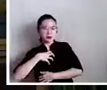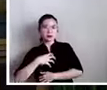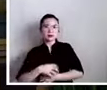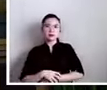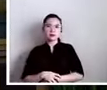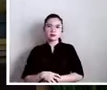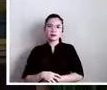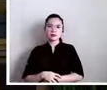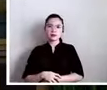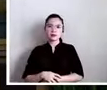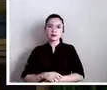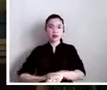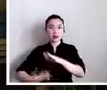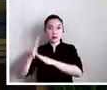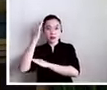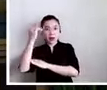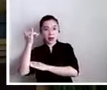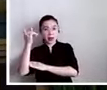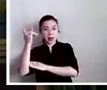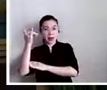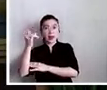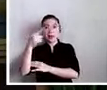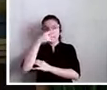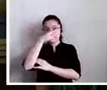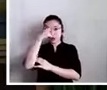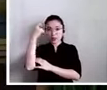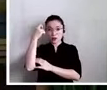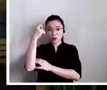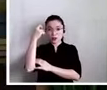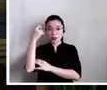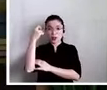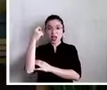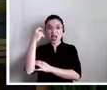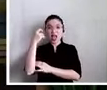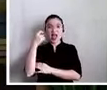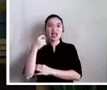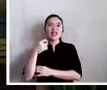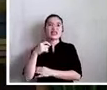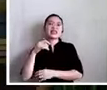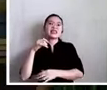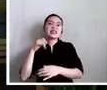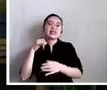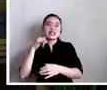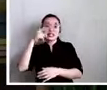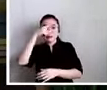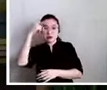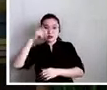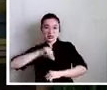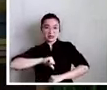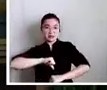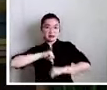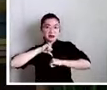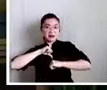Why? Because while the pride is not in you, the pride is in these